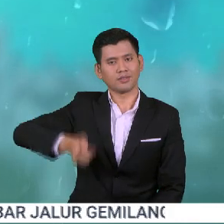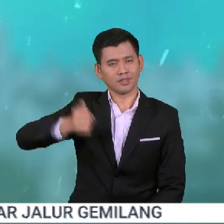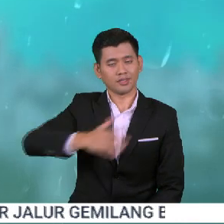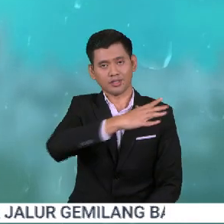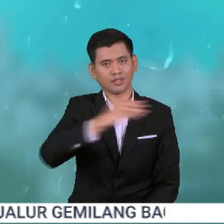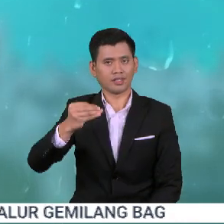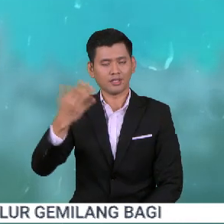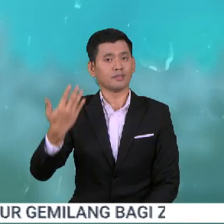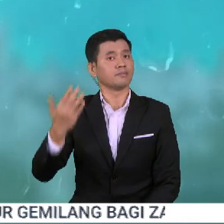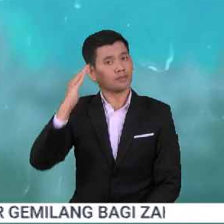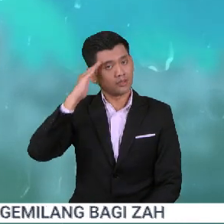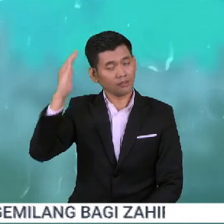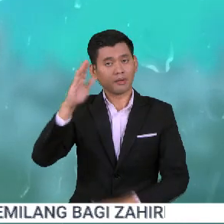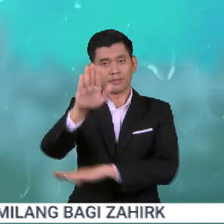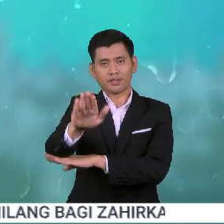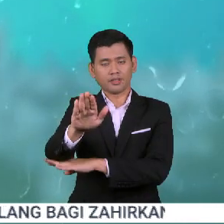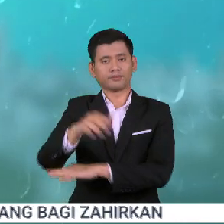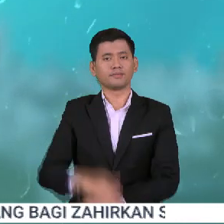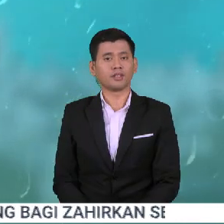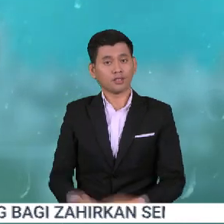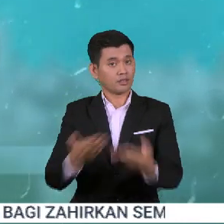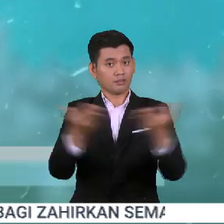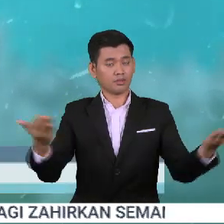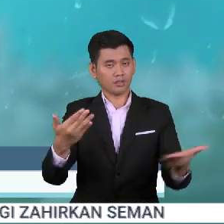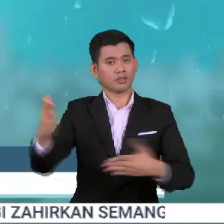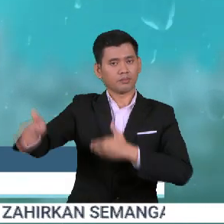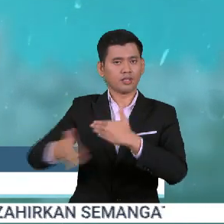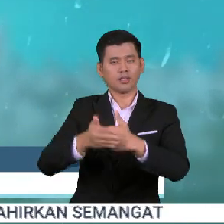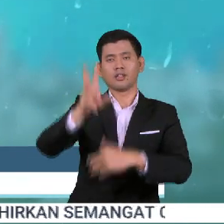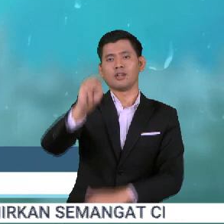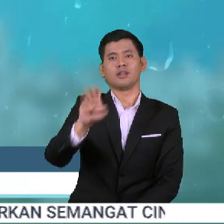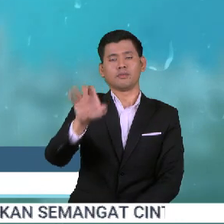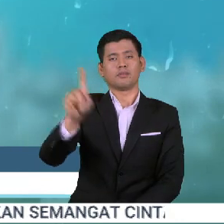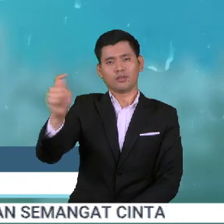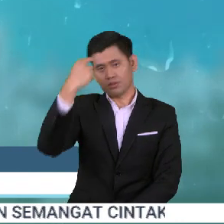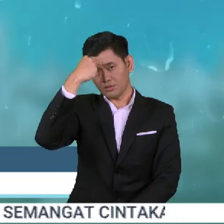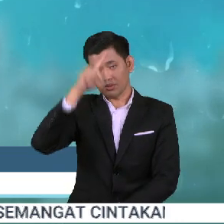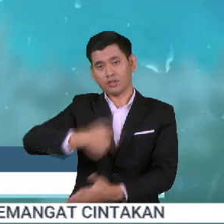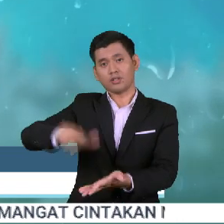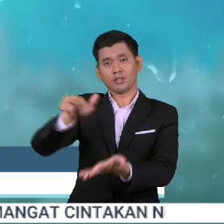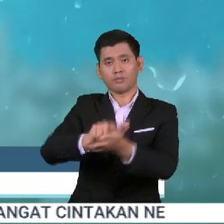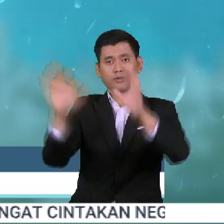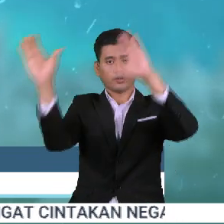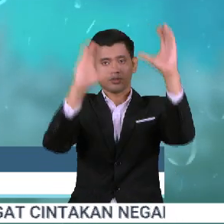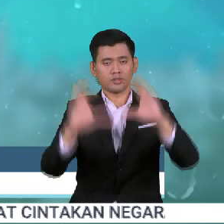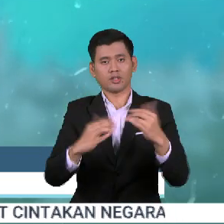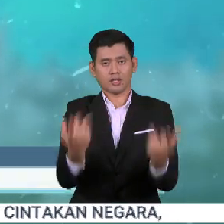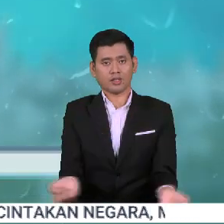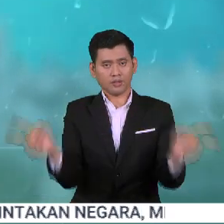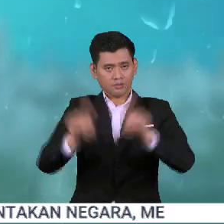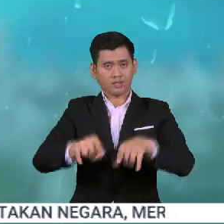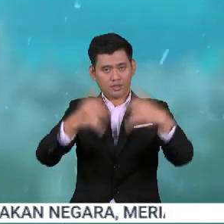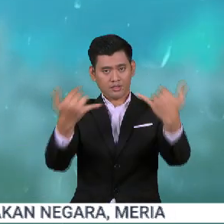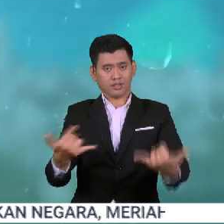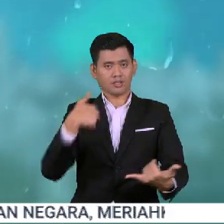Assalamualaikum dan selamat petang kepada semua penonton. Kembali lagi bersama Jabatan Meteorologi Malaysia untuk laporan cuaca yang terkini. Baik,